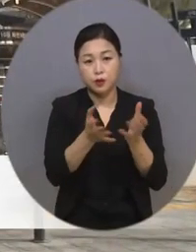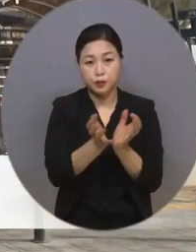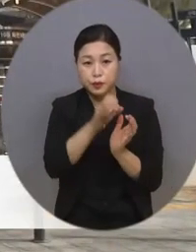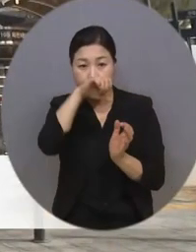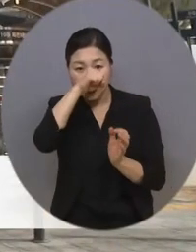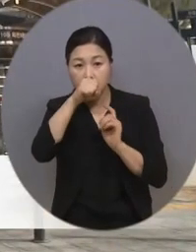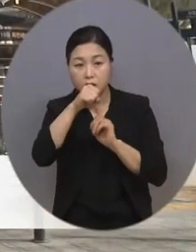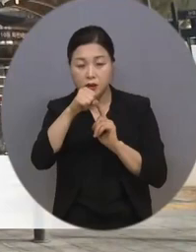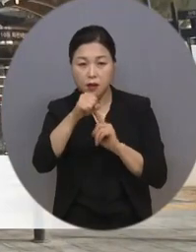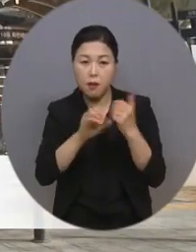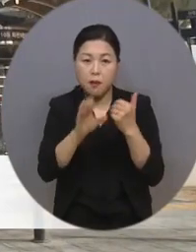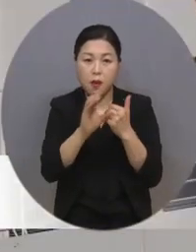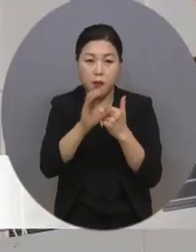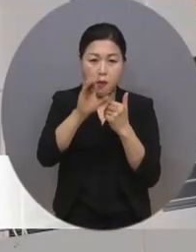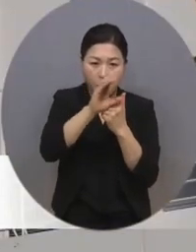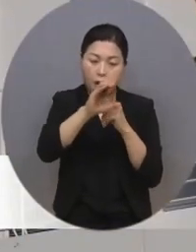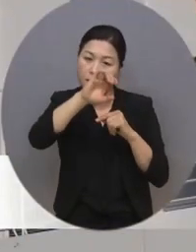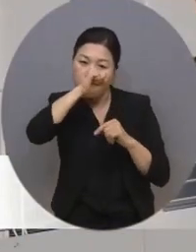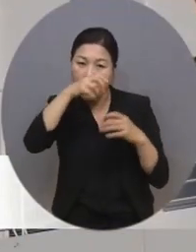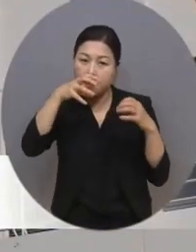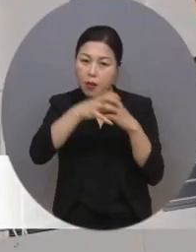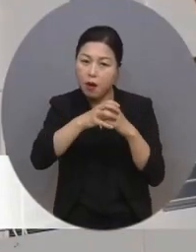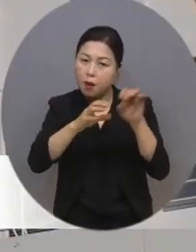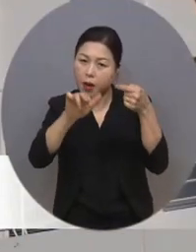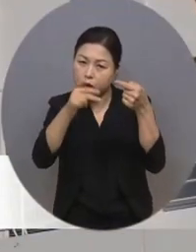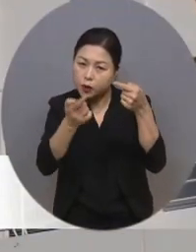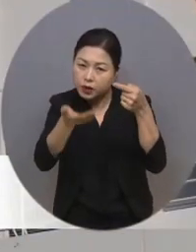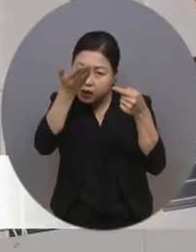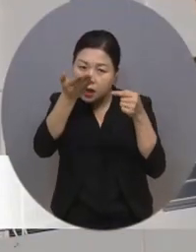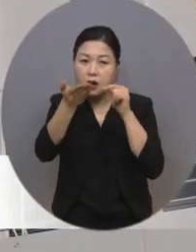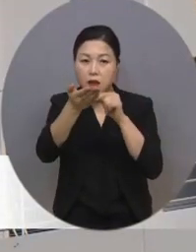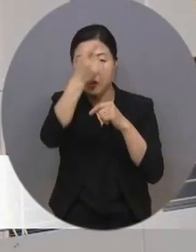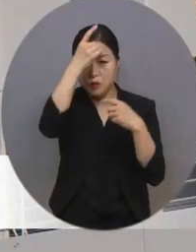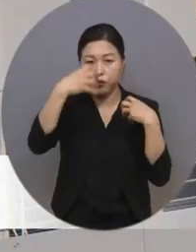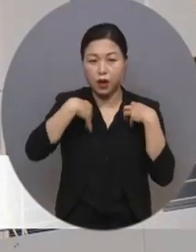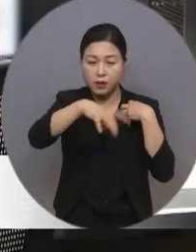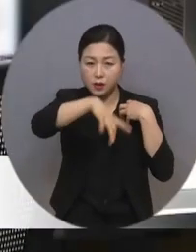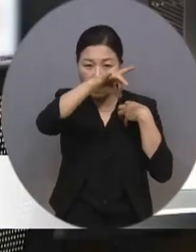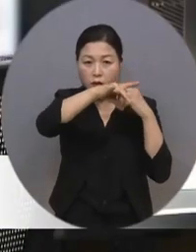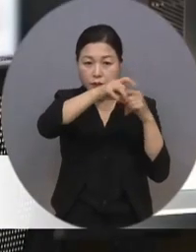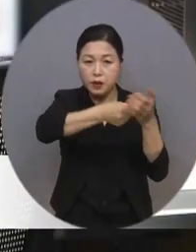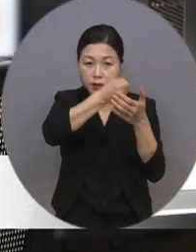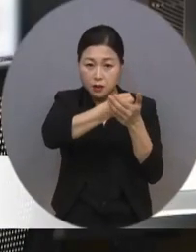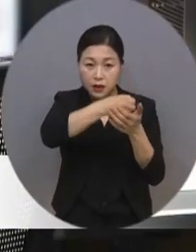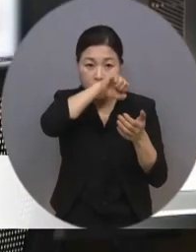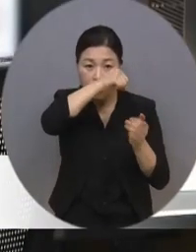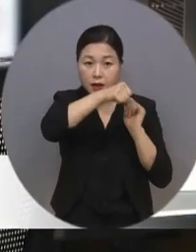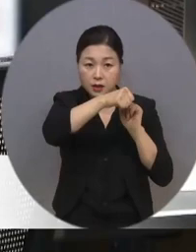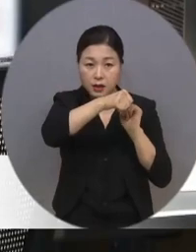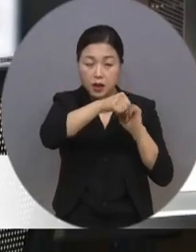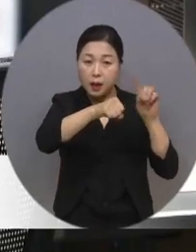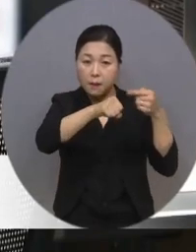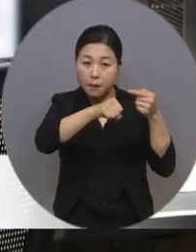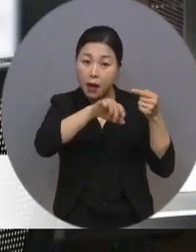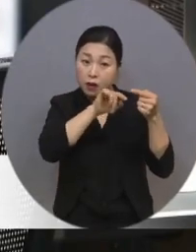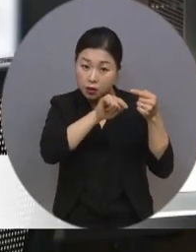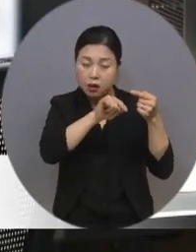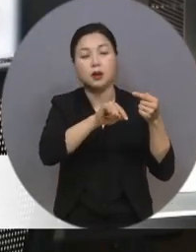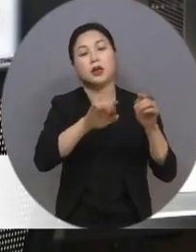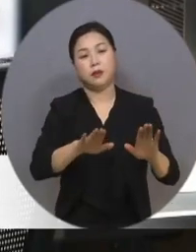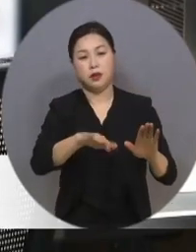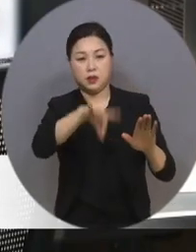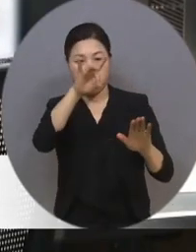올해도 추가 경정 예산을 합치면 백조원을 넘지만 정부가 처음 편성한 본예산이 백조원을 넘어선 건